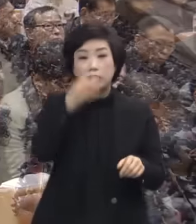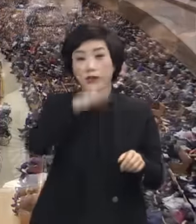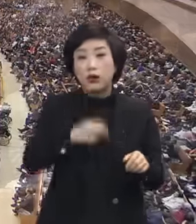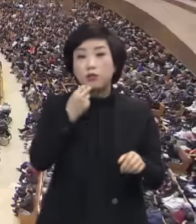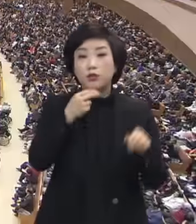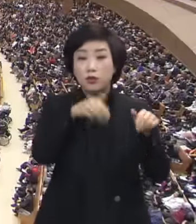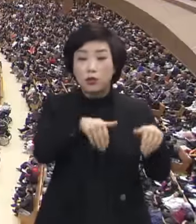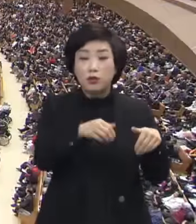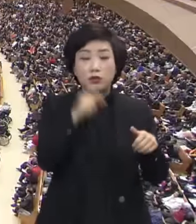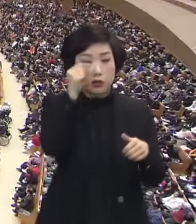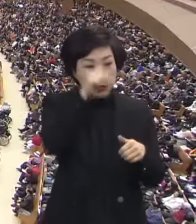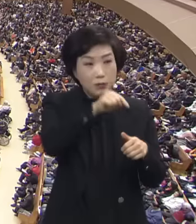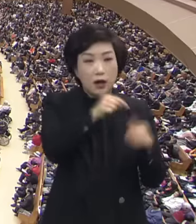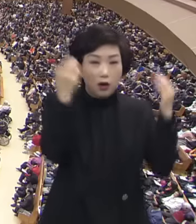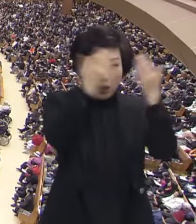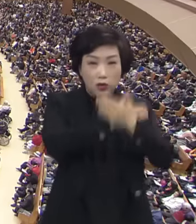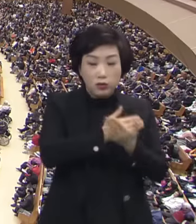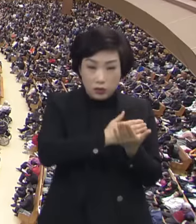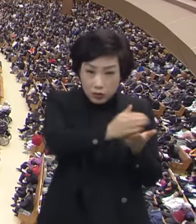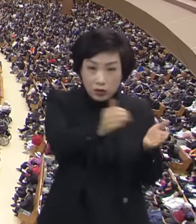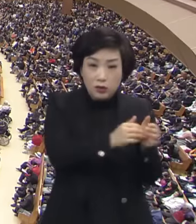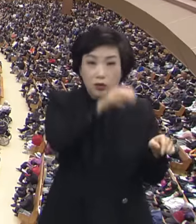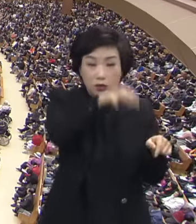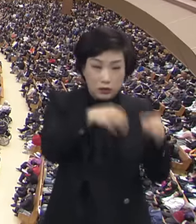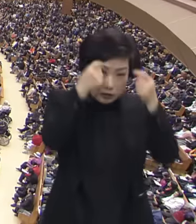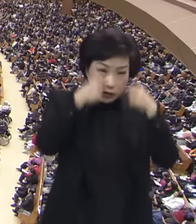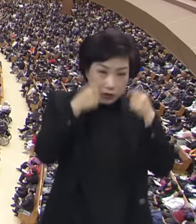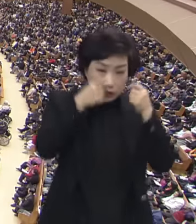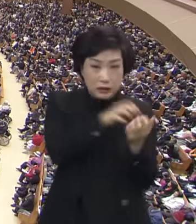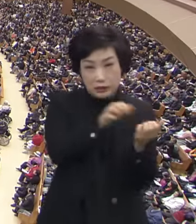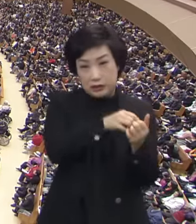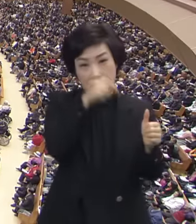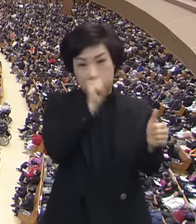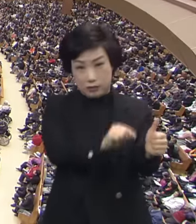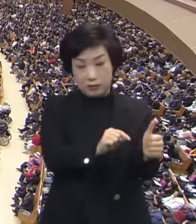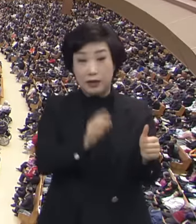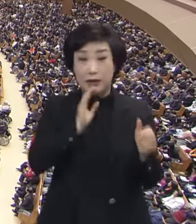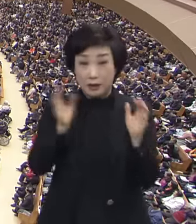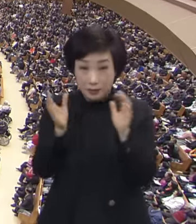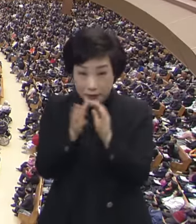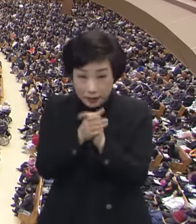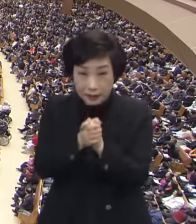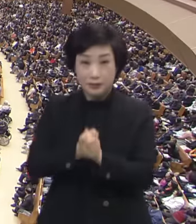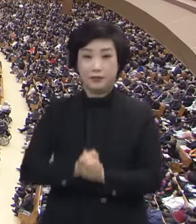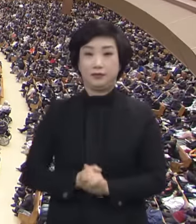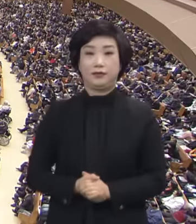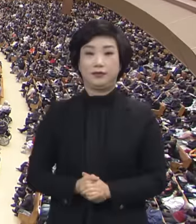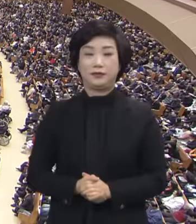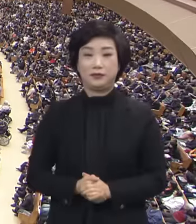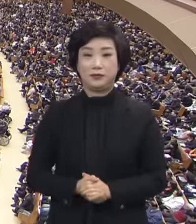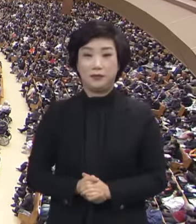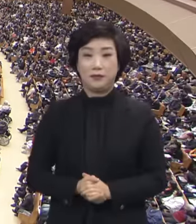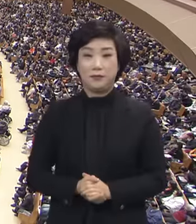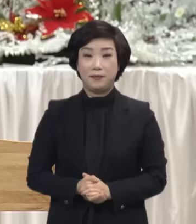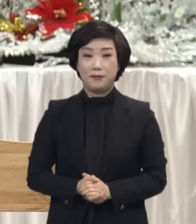데로 내어쫓으라. 거기서 슬피 울며 이를 갈미 있으리라 하니라. 아멘. 아멘.